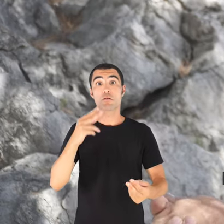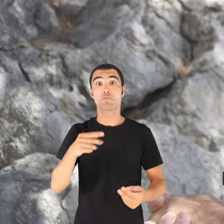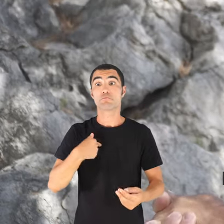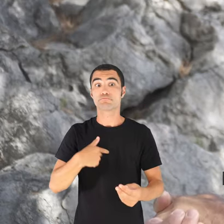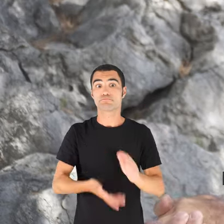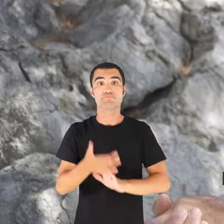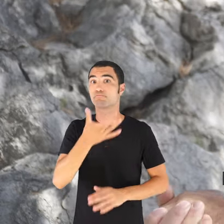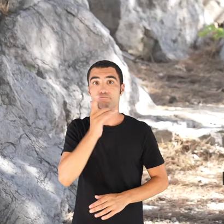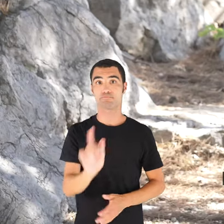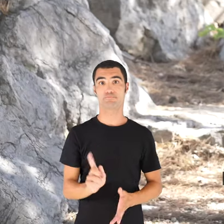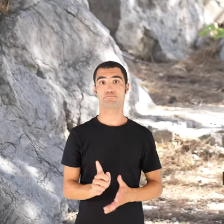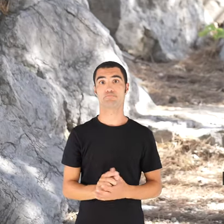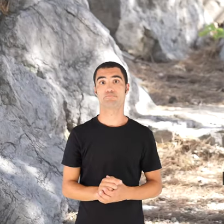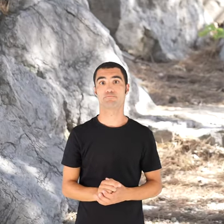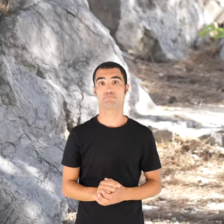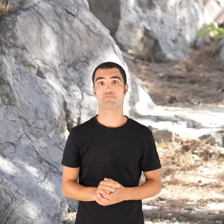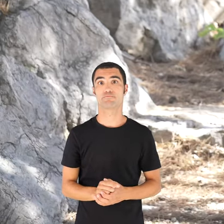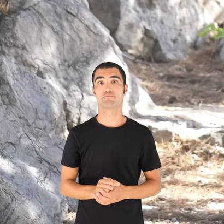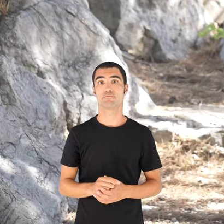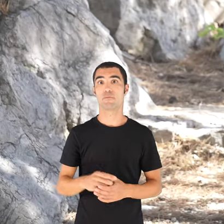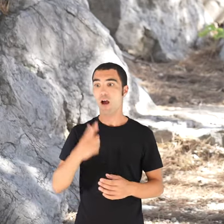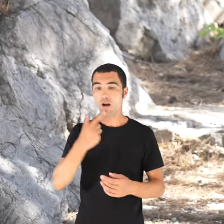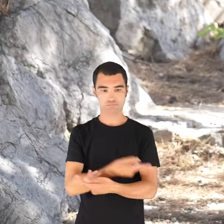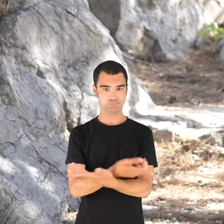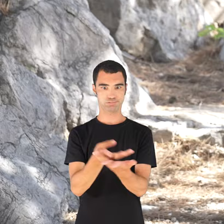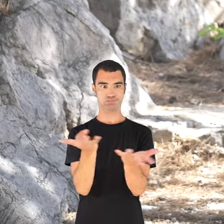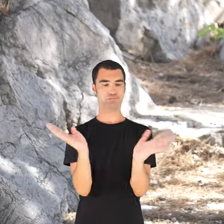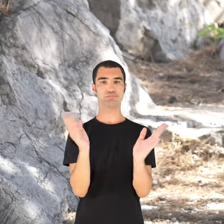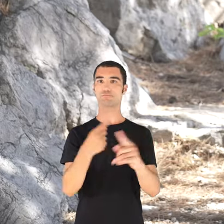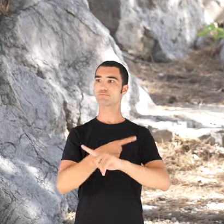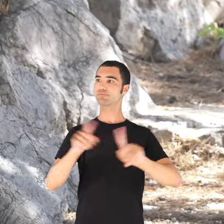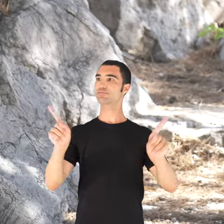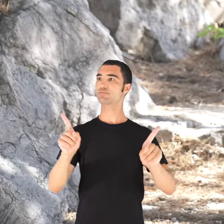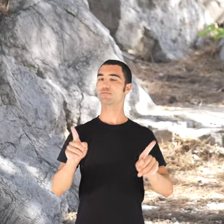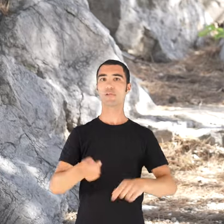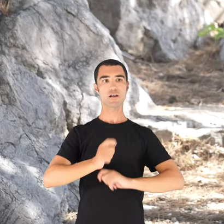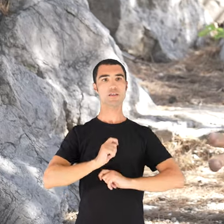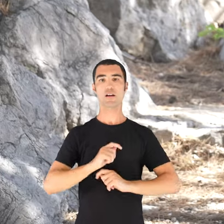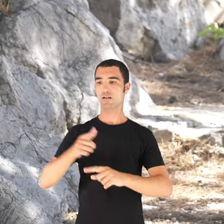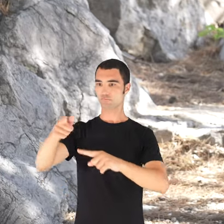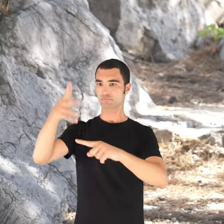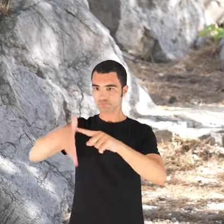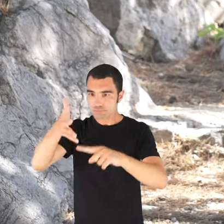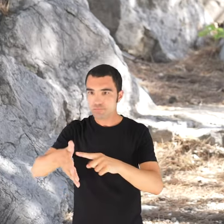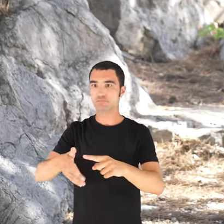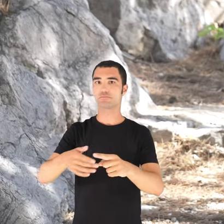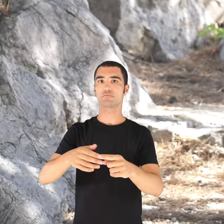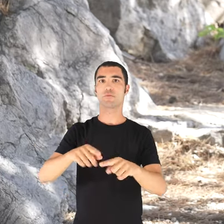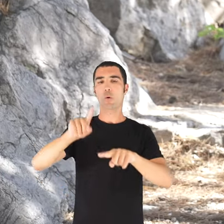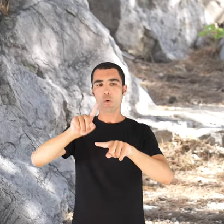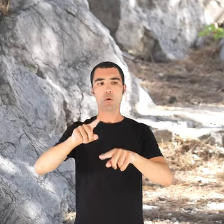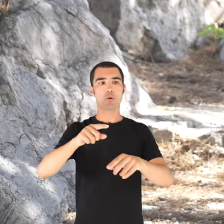Ventura no haguéssim explotat. I és una diversificació que hem fet que cap a producte local, cap a